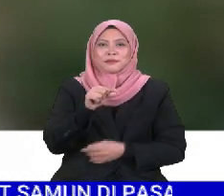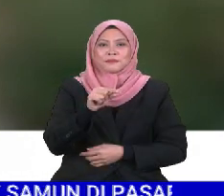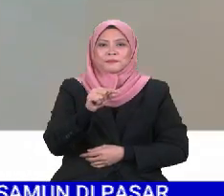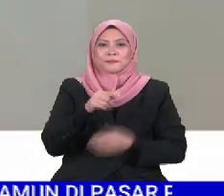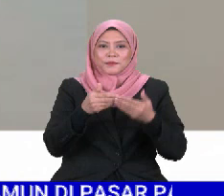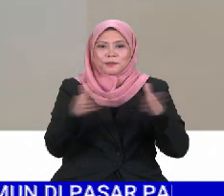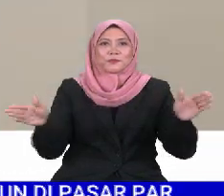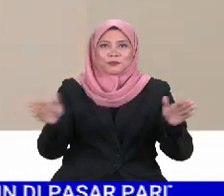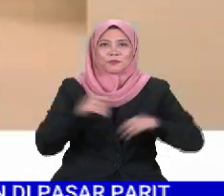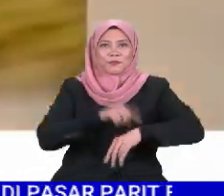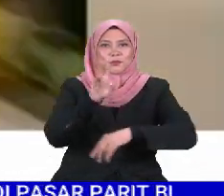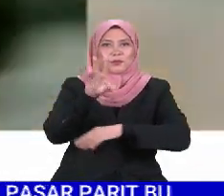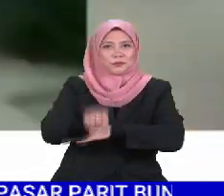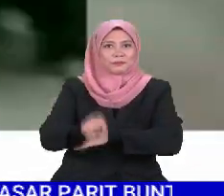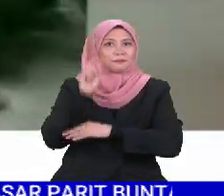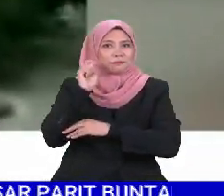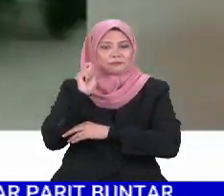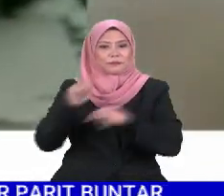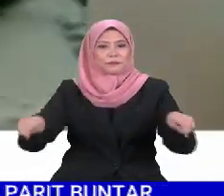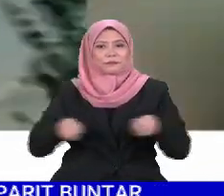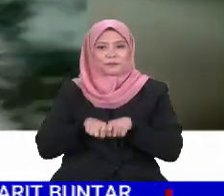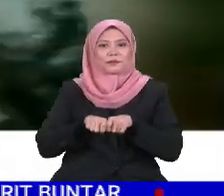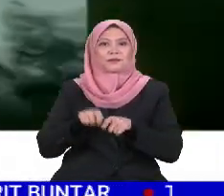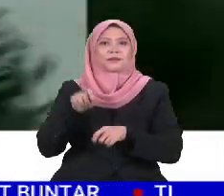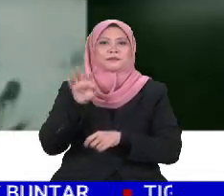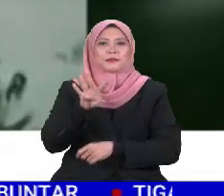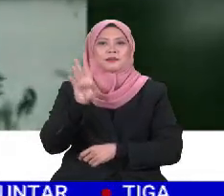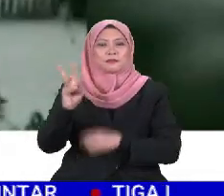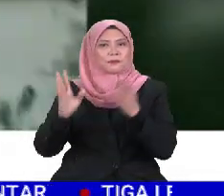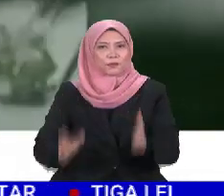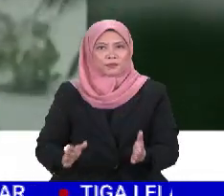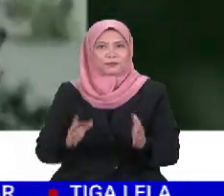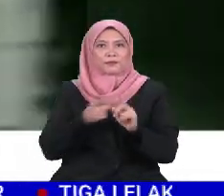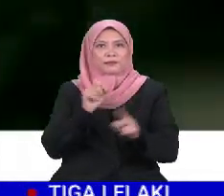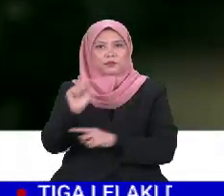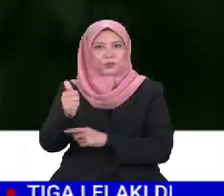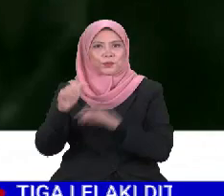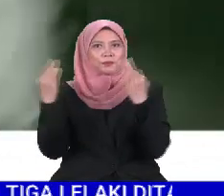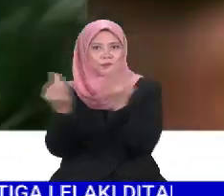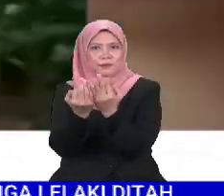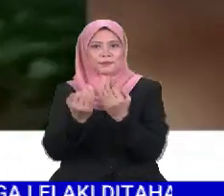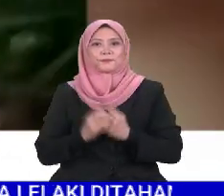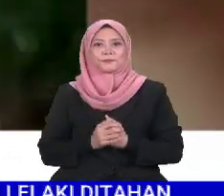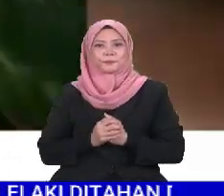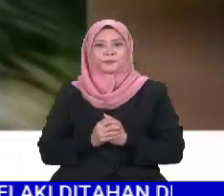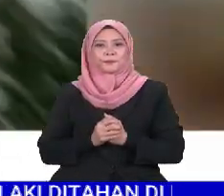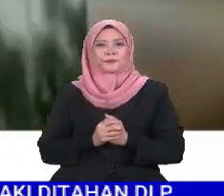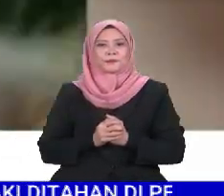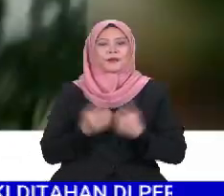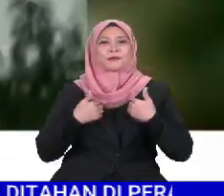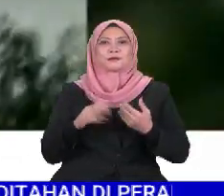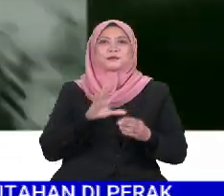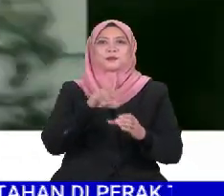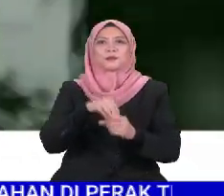dibuka pada pukul 7 malam tadi menempatkan seramai 46 orang daripada 10 buah keluarga termasuk seorang